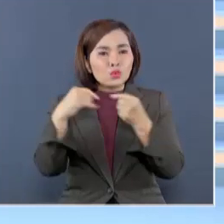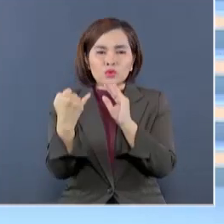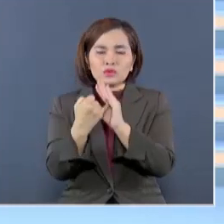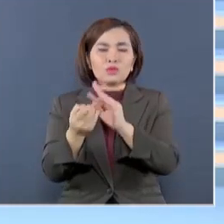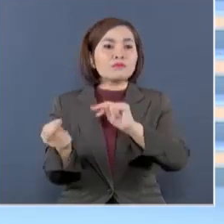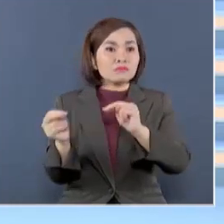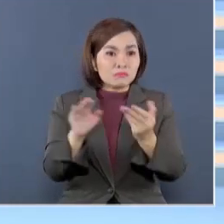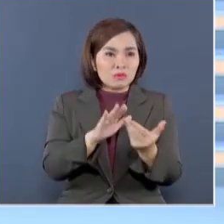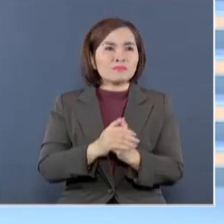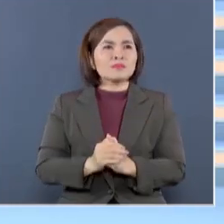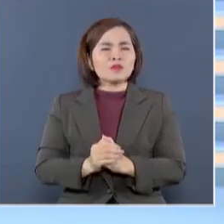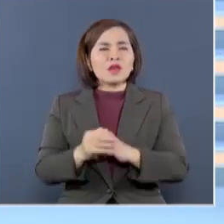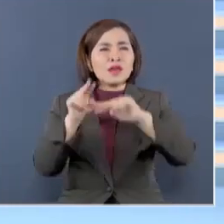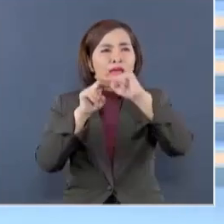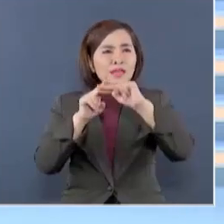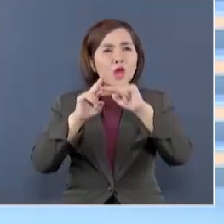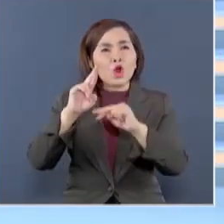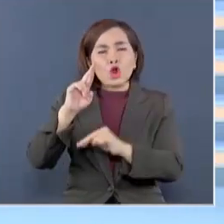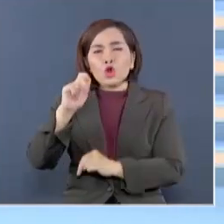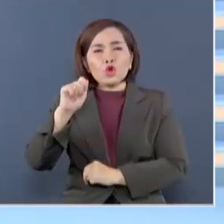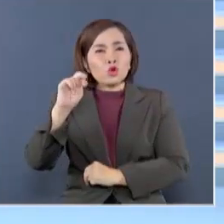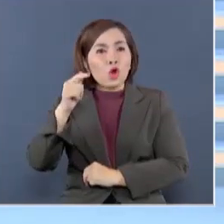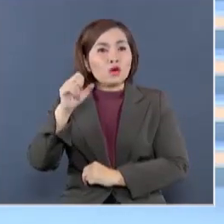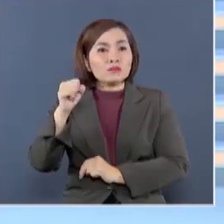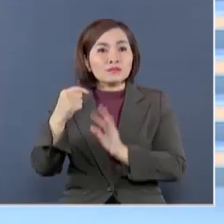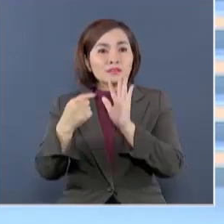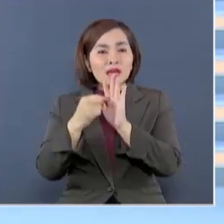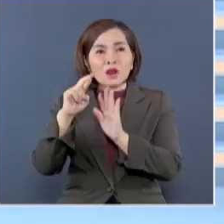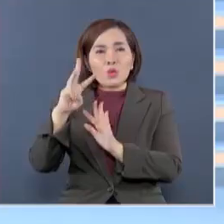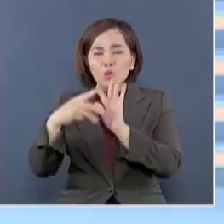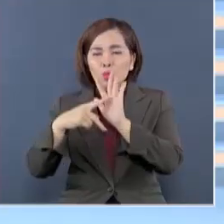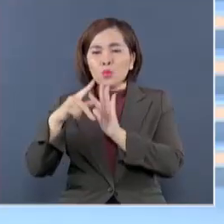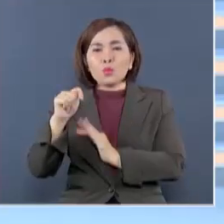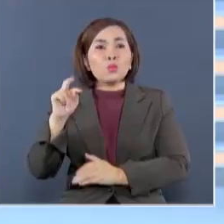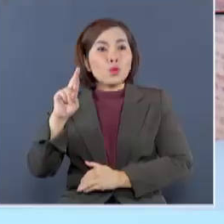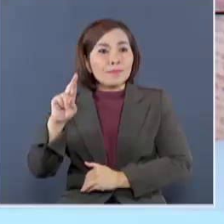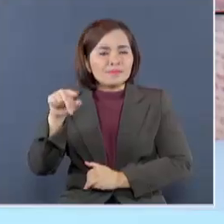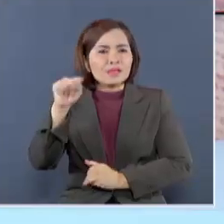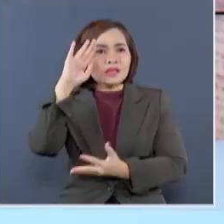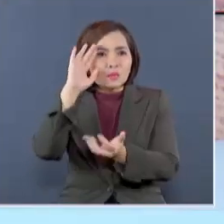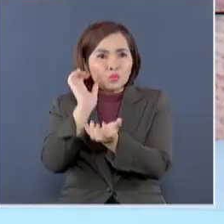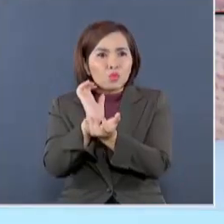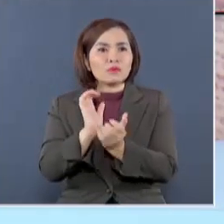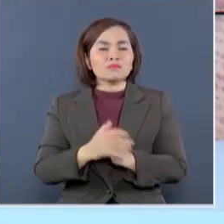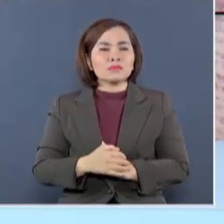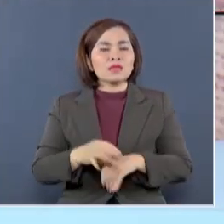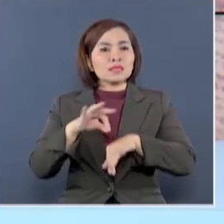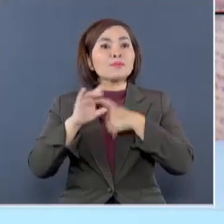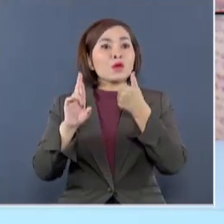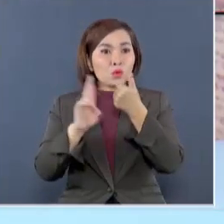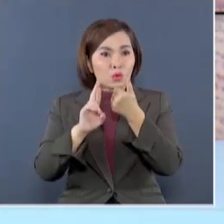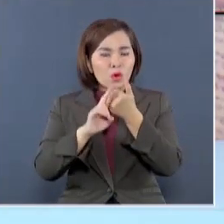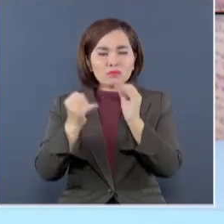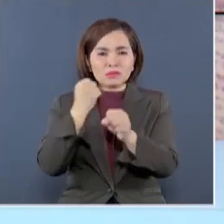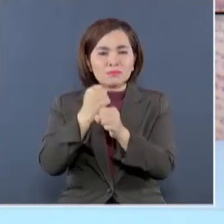เลยฮะแฮชแท็กรองสารวัตรมีเหตุการณ์นะที่ทางด้านของหมวดอีทครับคุณผู้ชมฮะเป็นร้อยตำรวจโทรองสารวัตรที่สภ.ท่าพนม